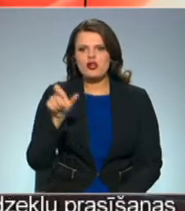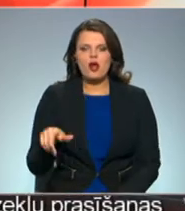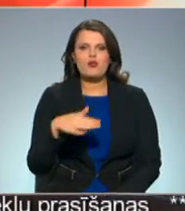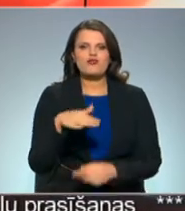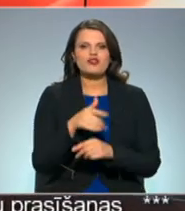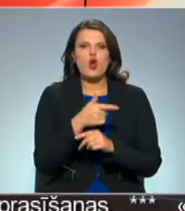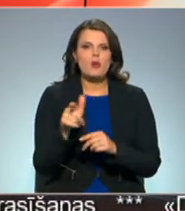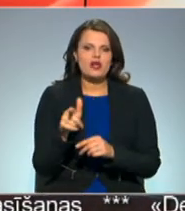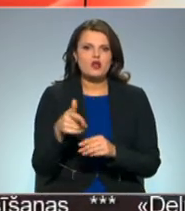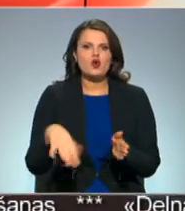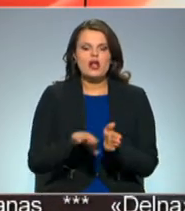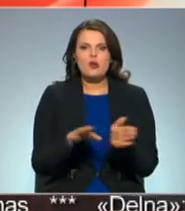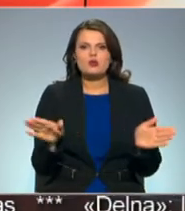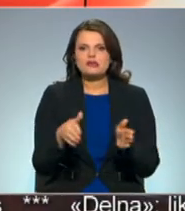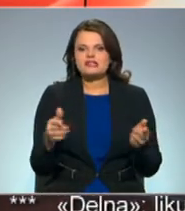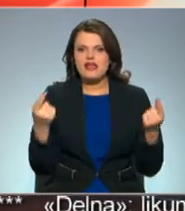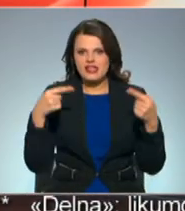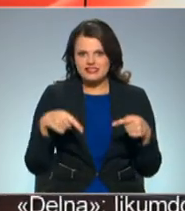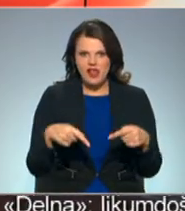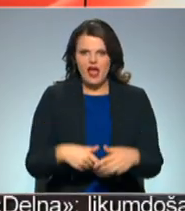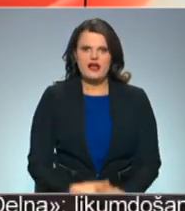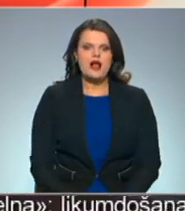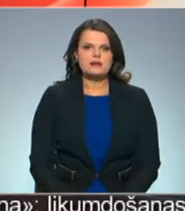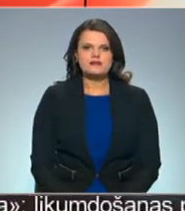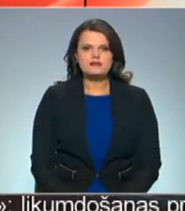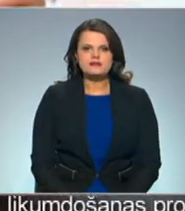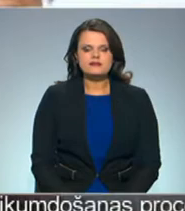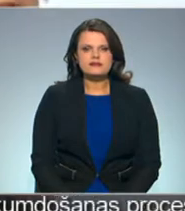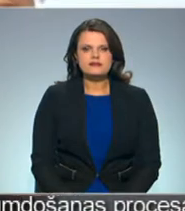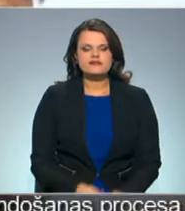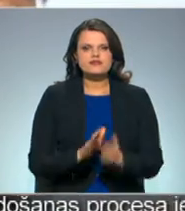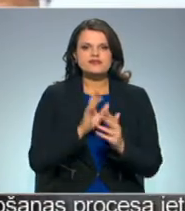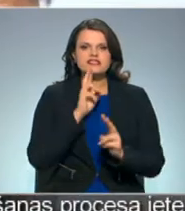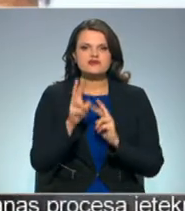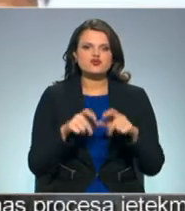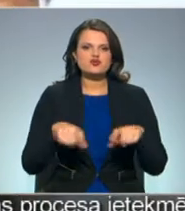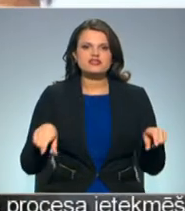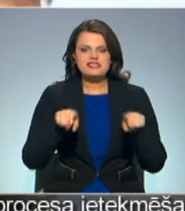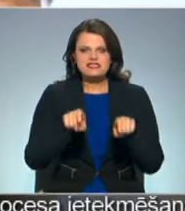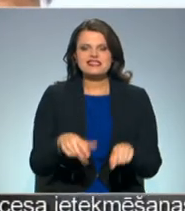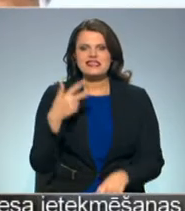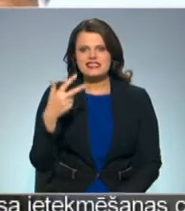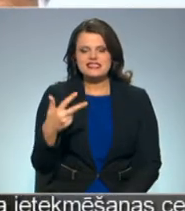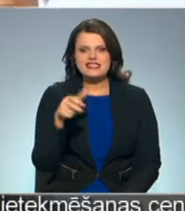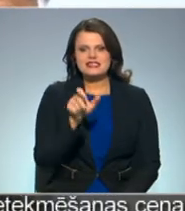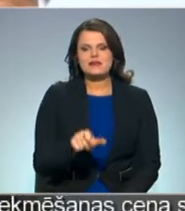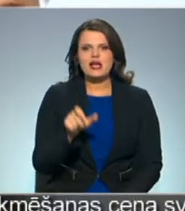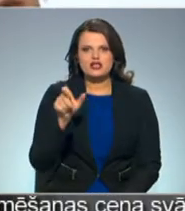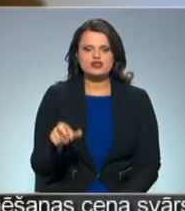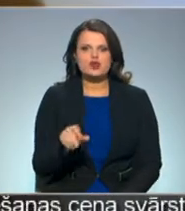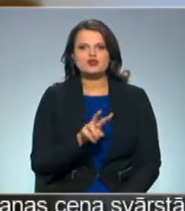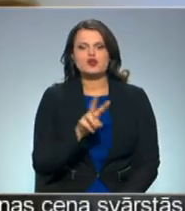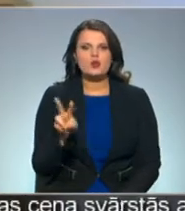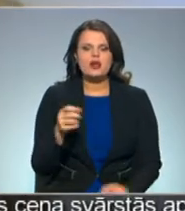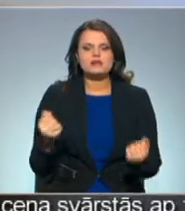operatoru klātbūtni sēdes laikā un plašāk stāsta Anete Bērtule. Uz apsūdzēto sola sēdās trīs fiziskas personas, starp kurām